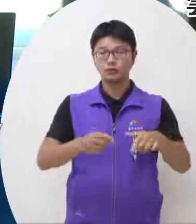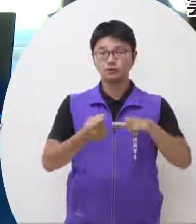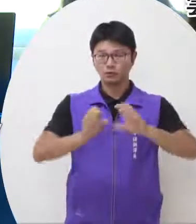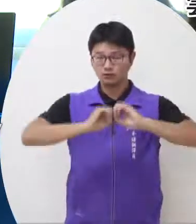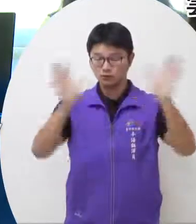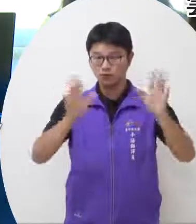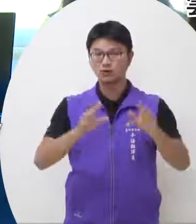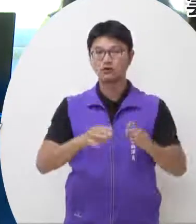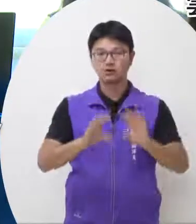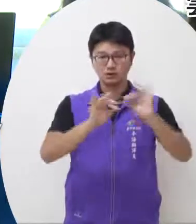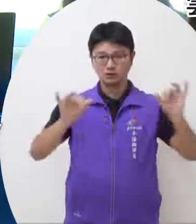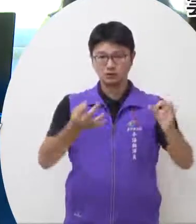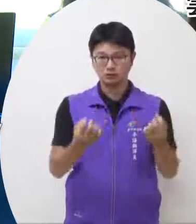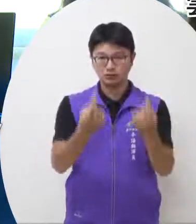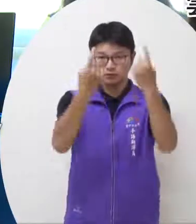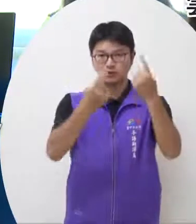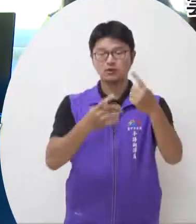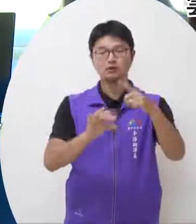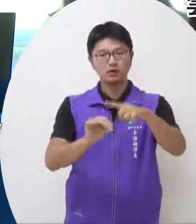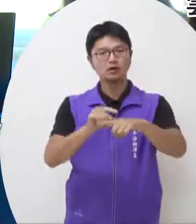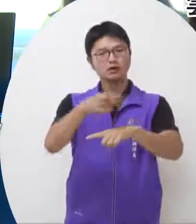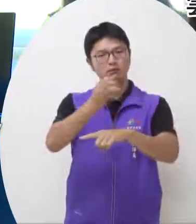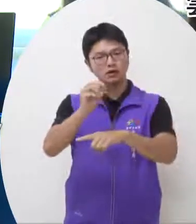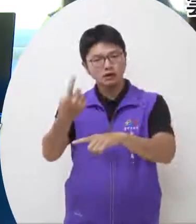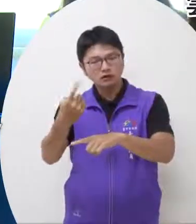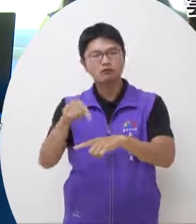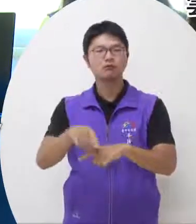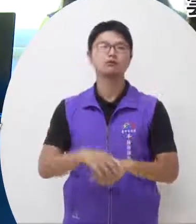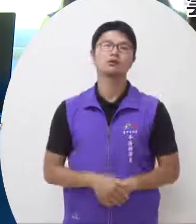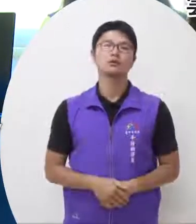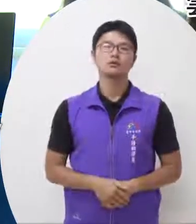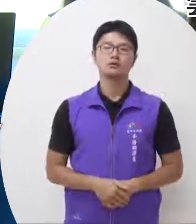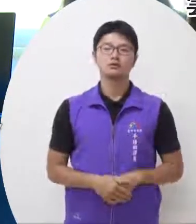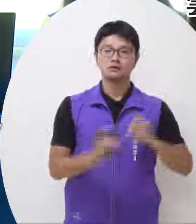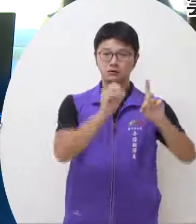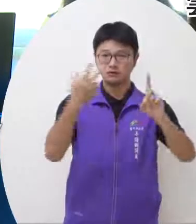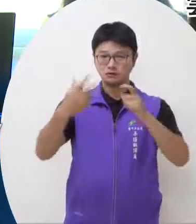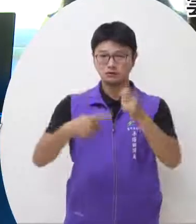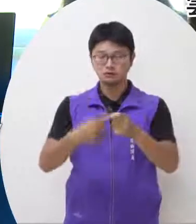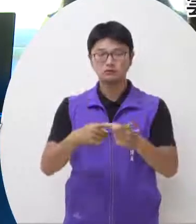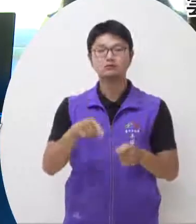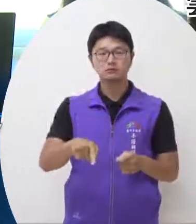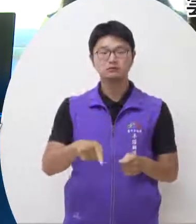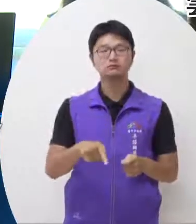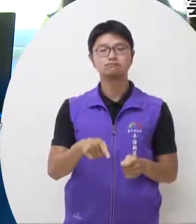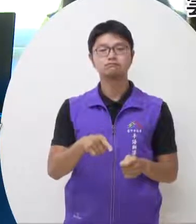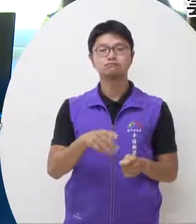调涨是达到101%，那虽然在107年的时候有